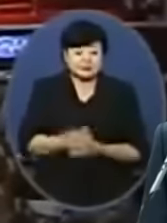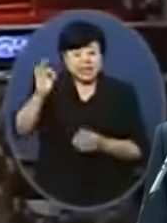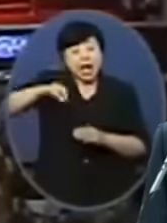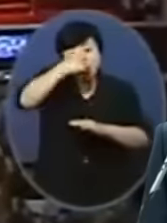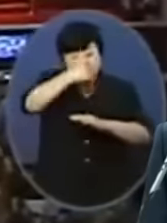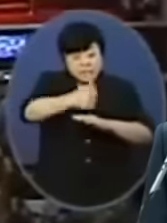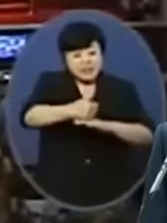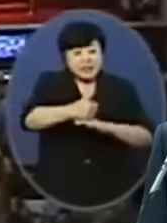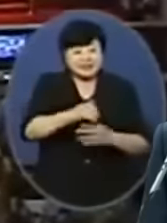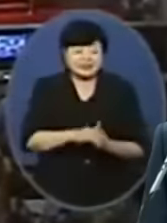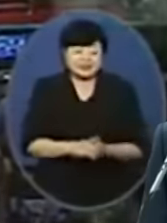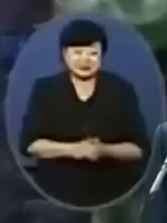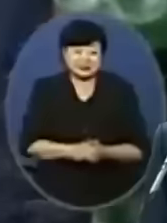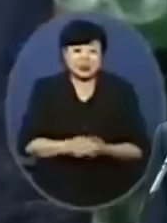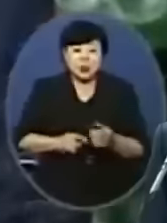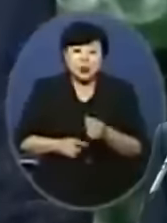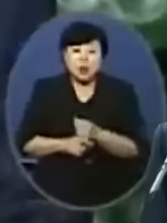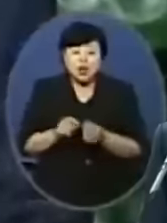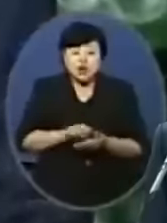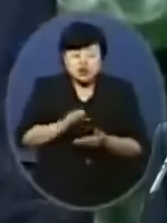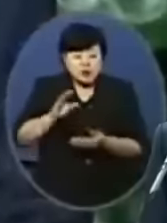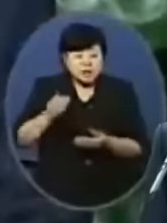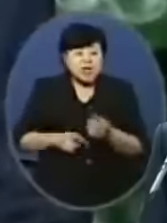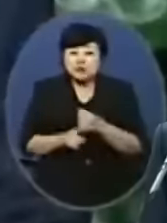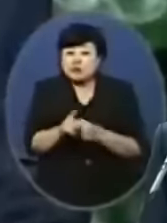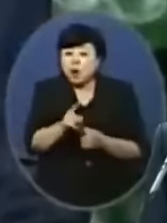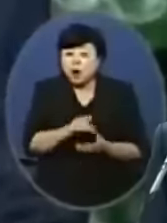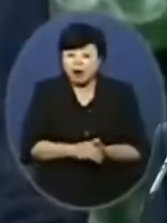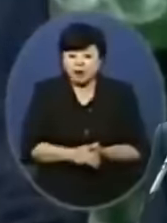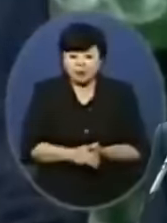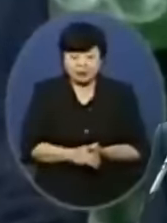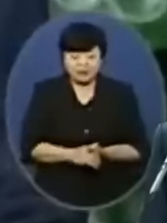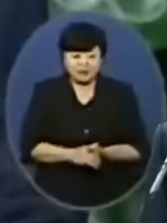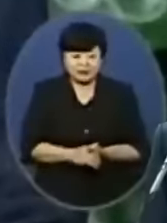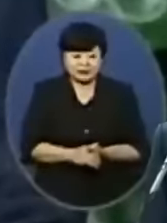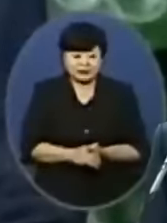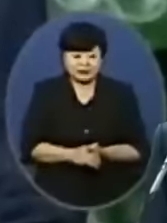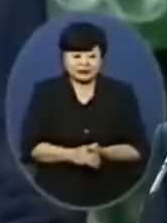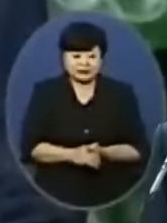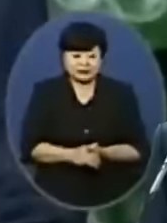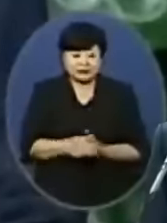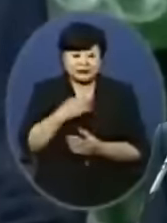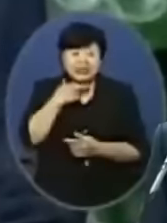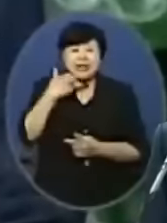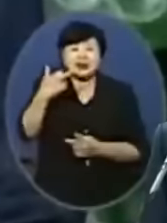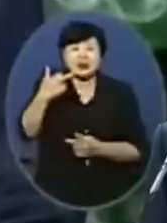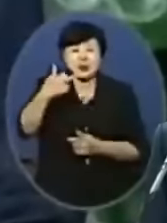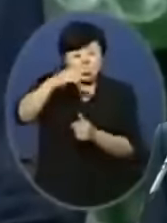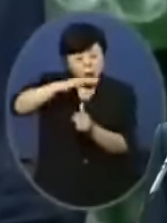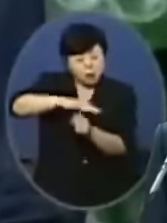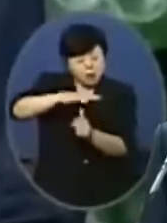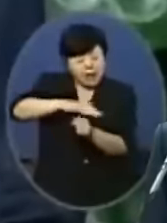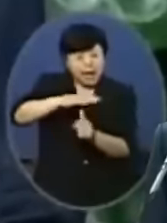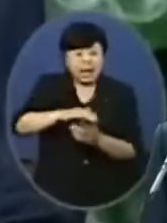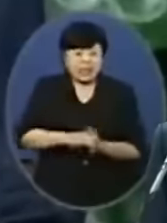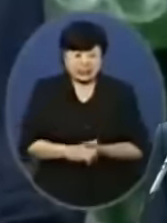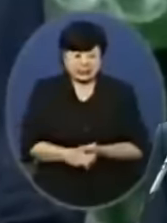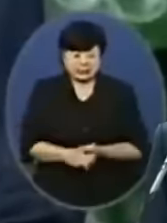다윗이 왜 그렇게 유명하냐? 그는 7살쯤 되는